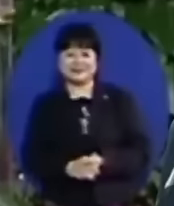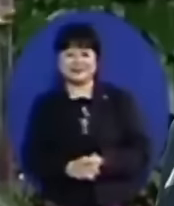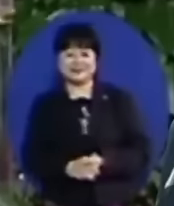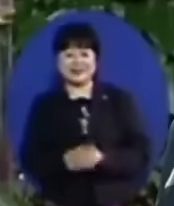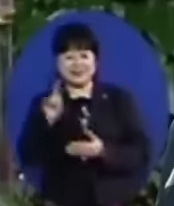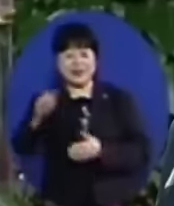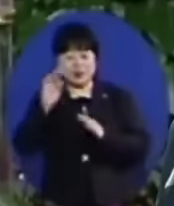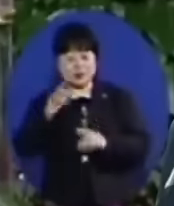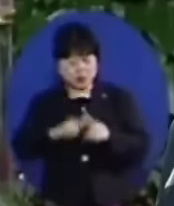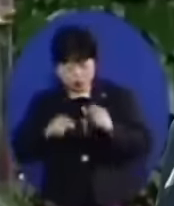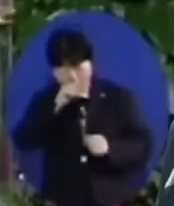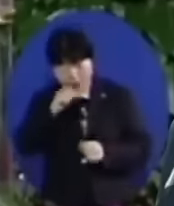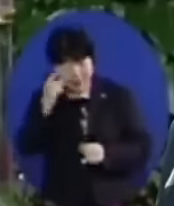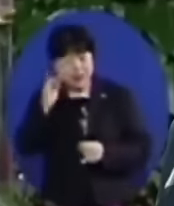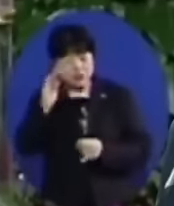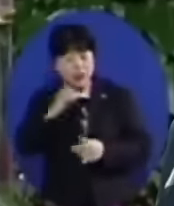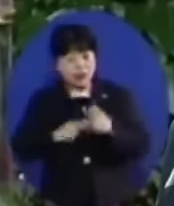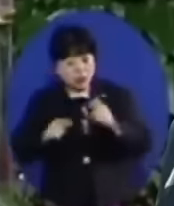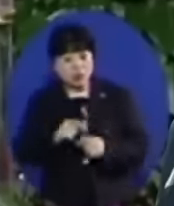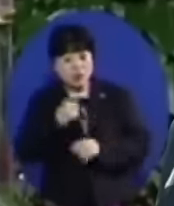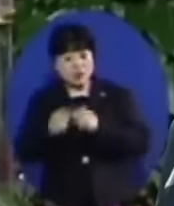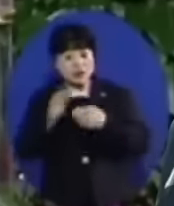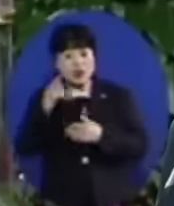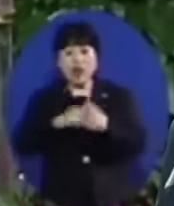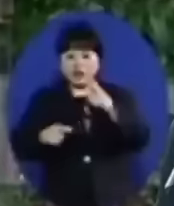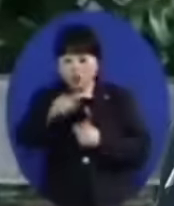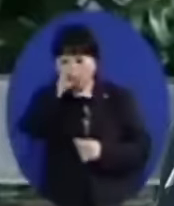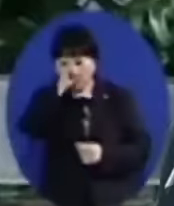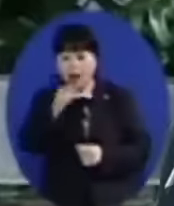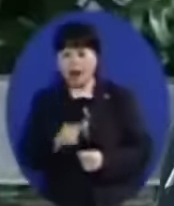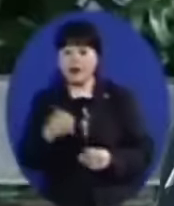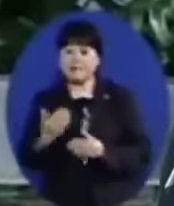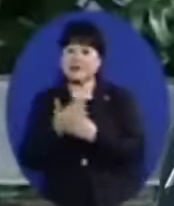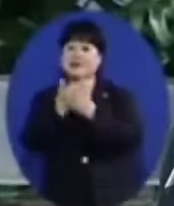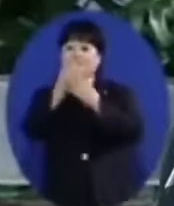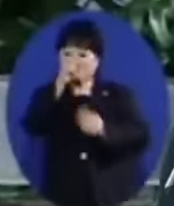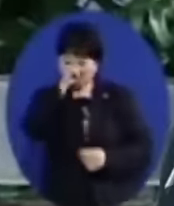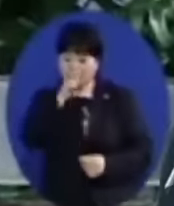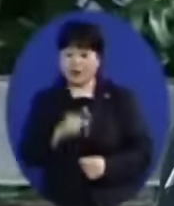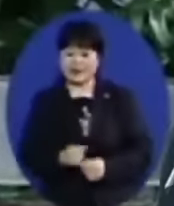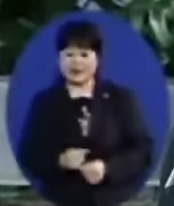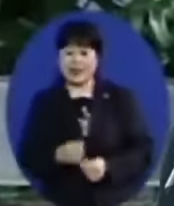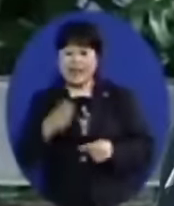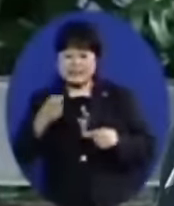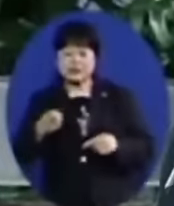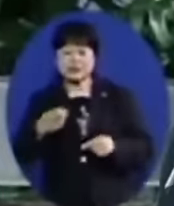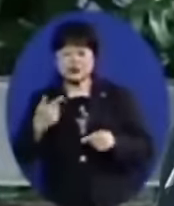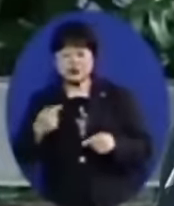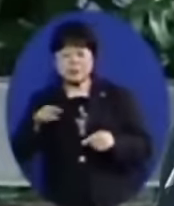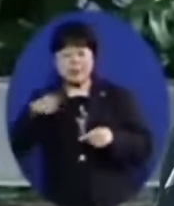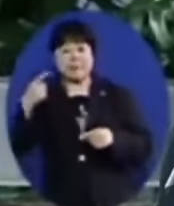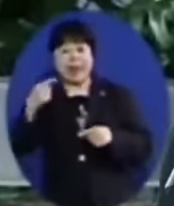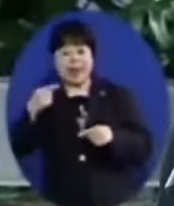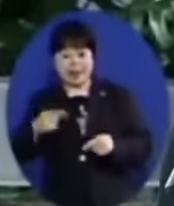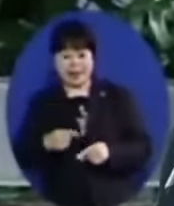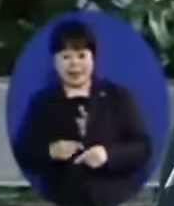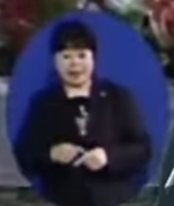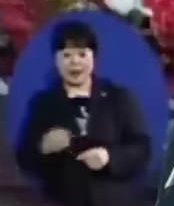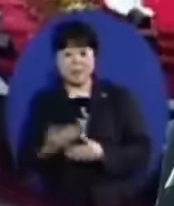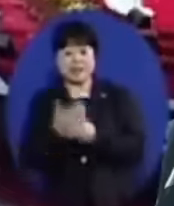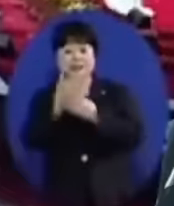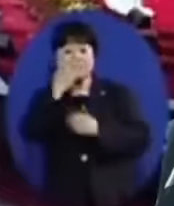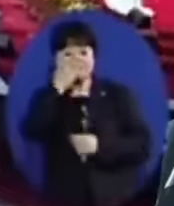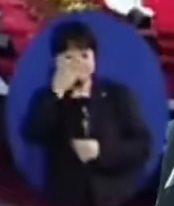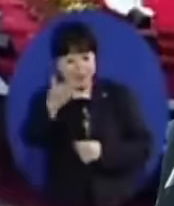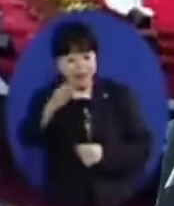내일은 오늘보다, 다음 달은 금번다보다, 명년은 금년보다 더욱 20, 30배, 60배, 100배로 향상하는